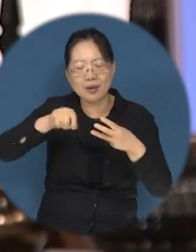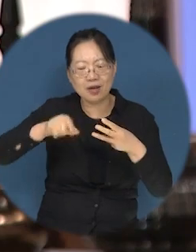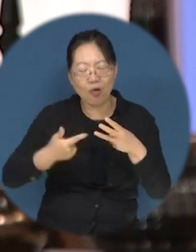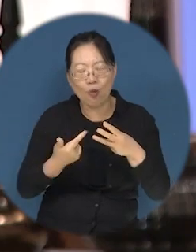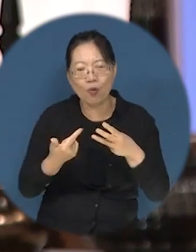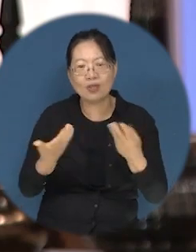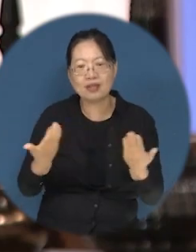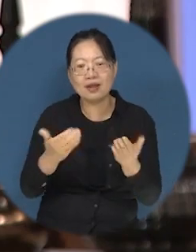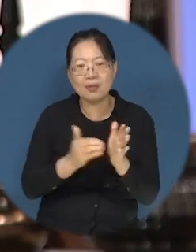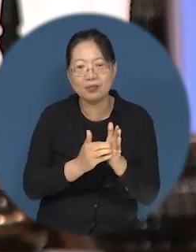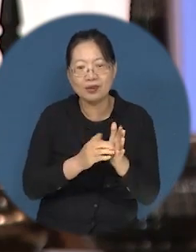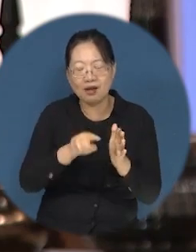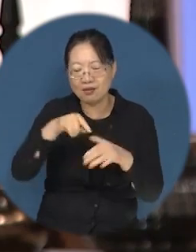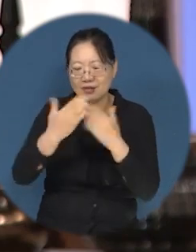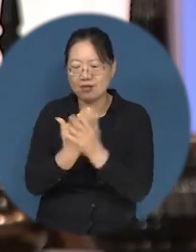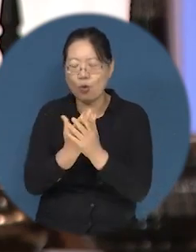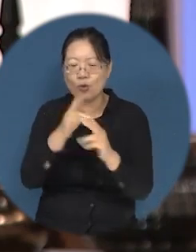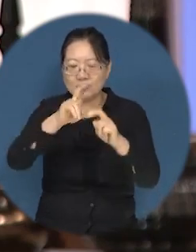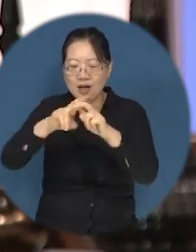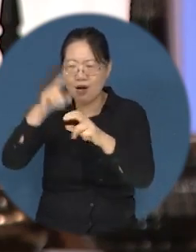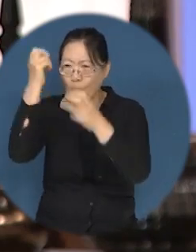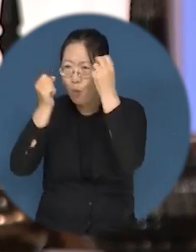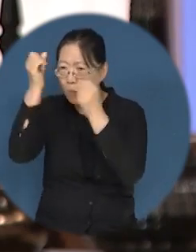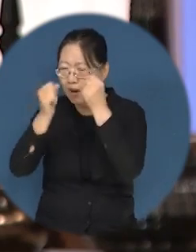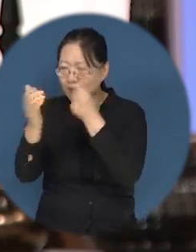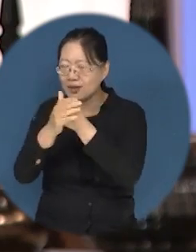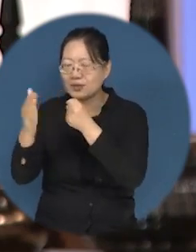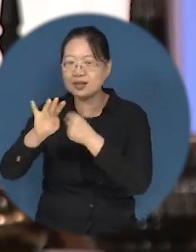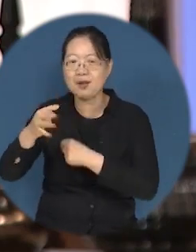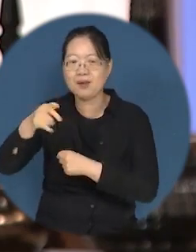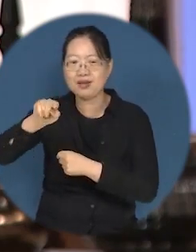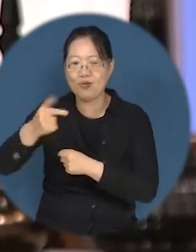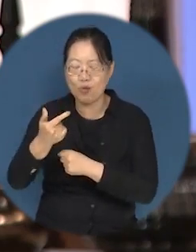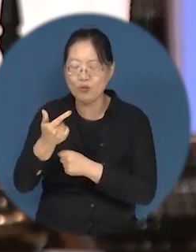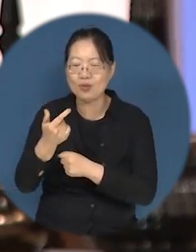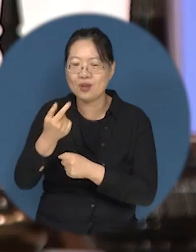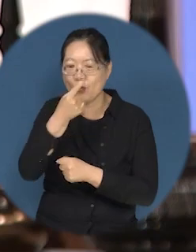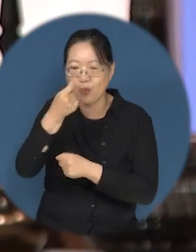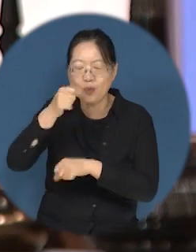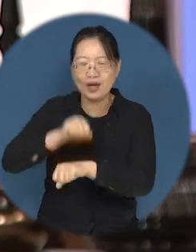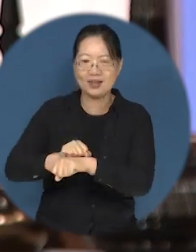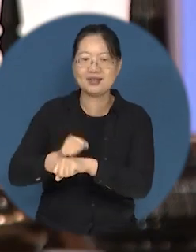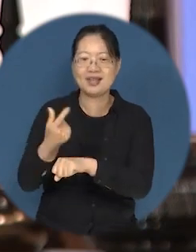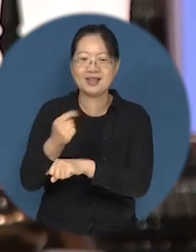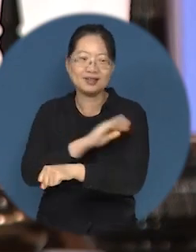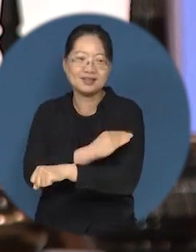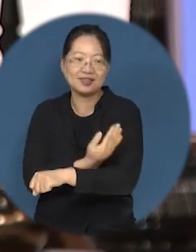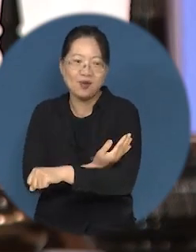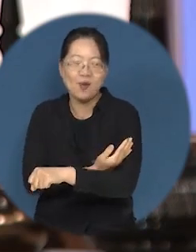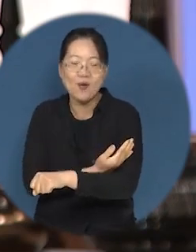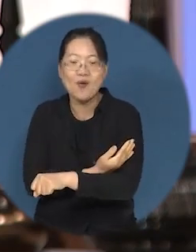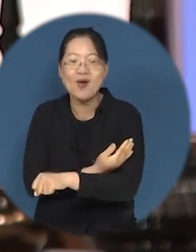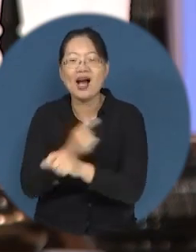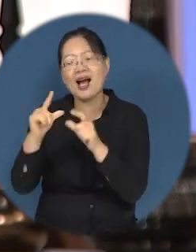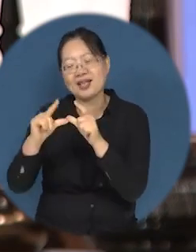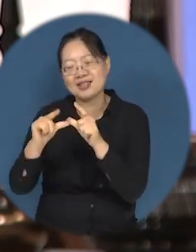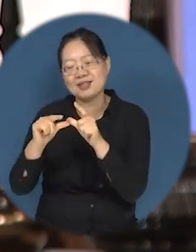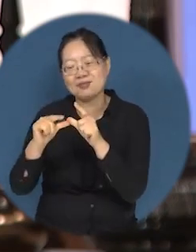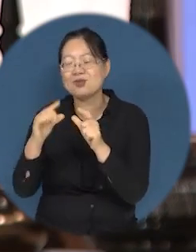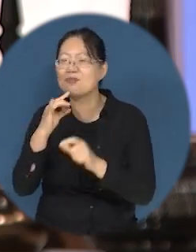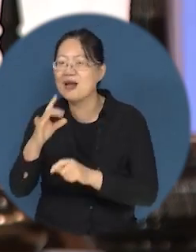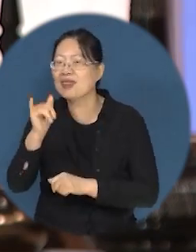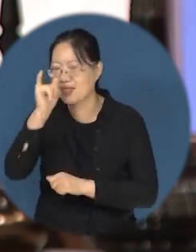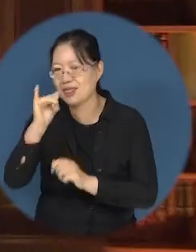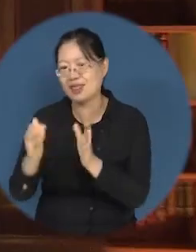수 있는데 그걸 다 외우고 있어가지고 뭐 400권을 한다든지 어떤 그런 능력이 있다든지 하는 분이 그렇죠. 일부가 있는